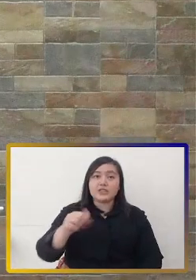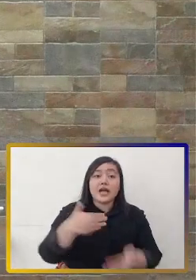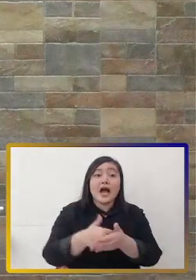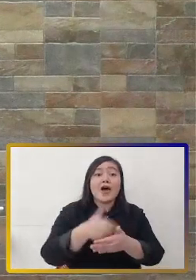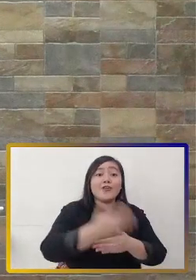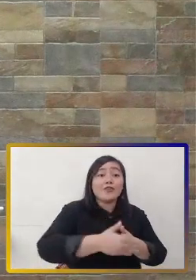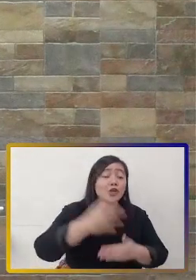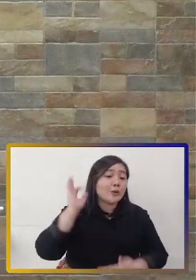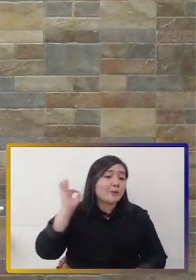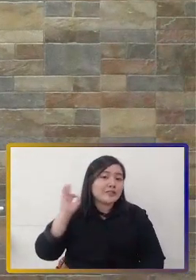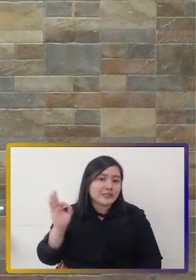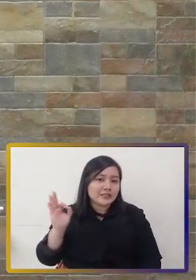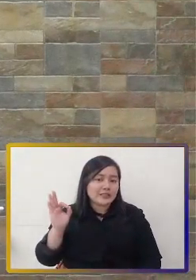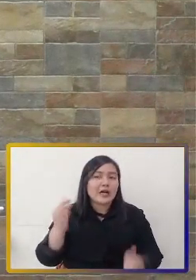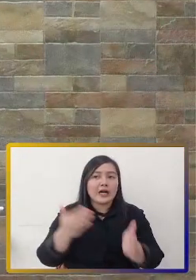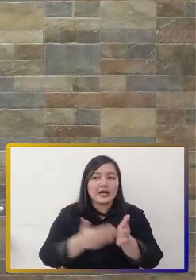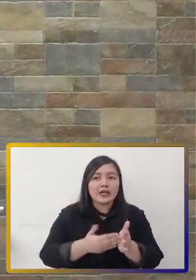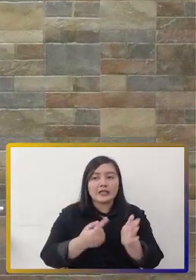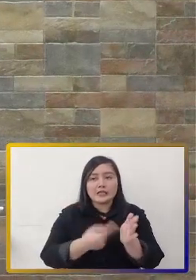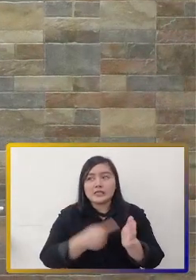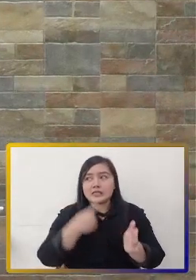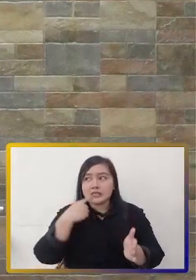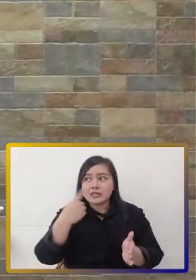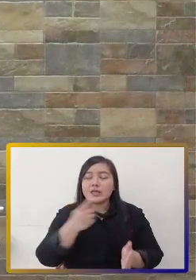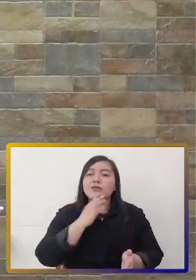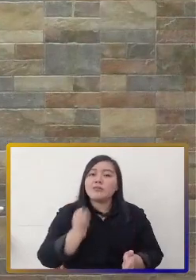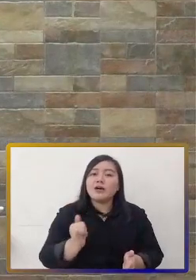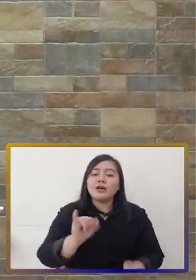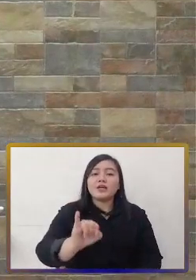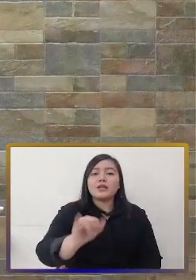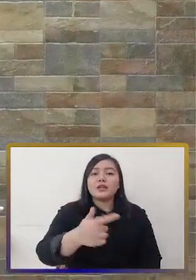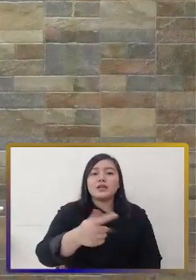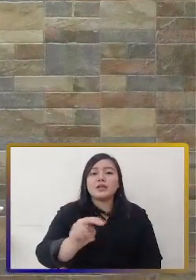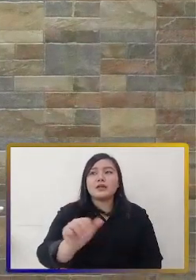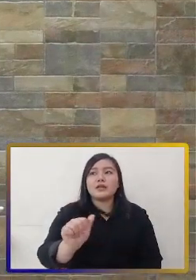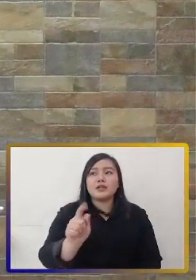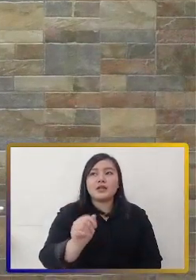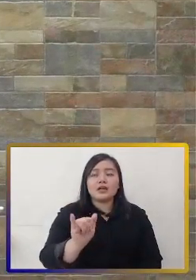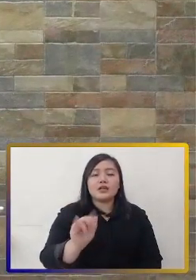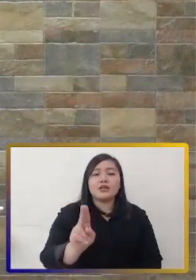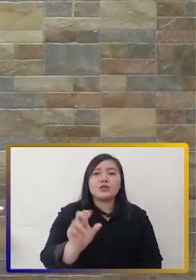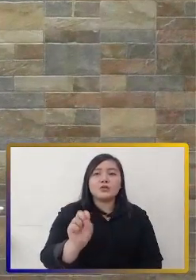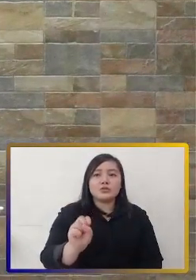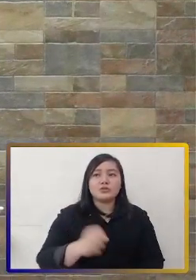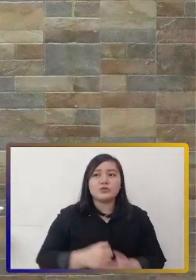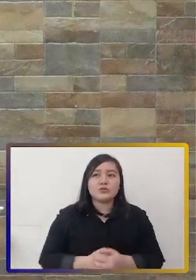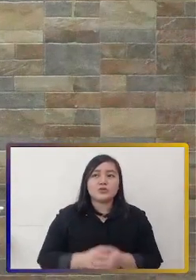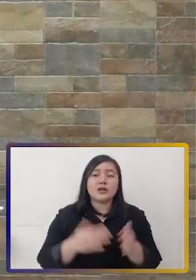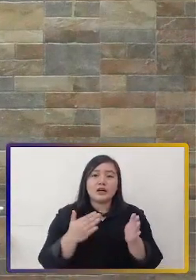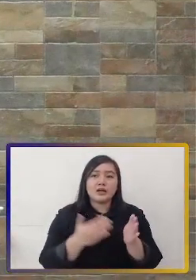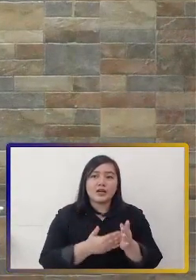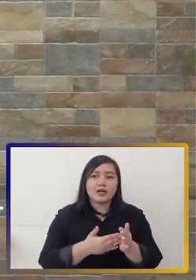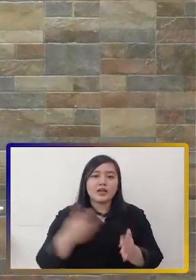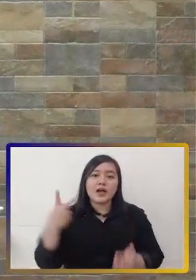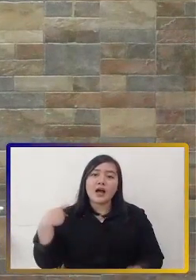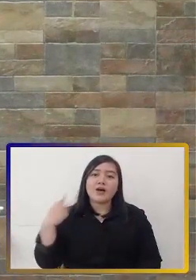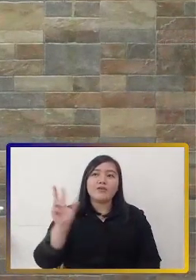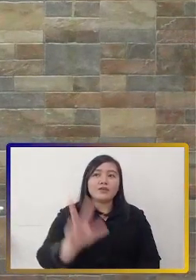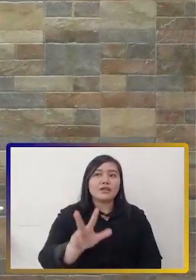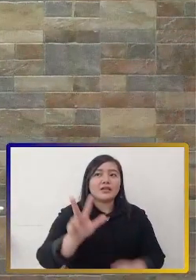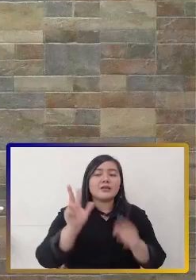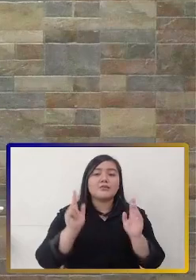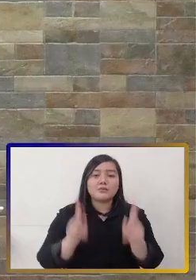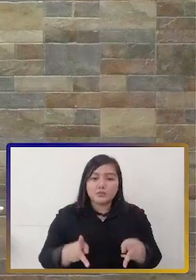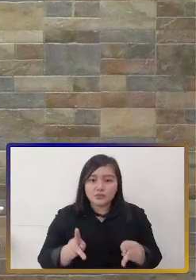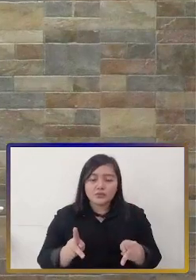iba kundi kay Ignatius. So makikita niyo po, may tatlong personalities na po tayo during the first century